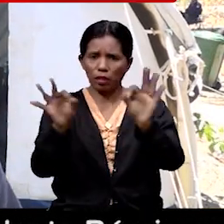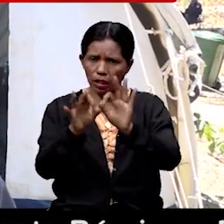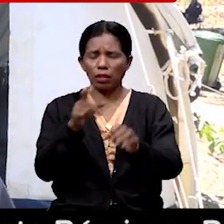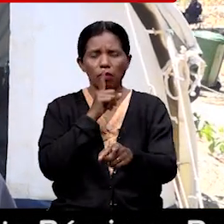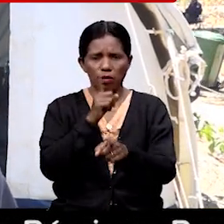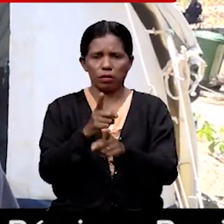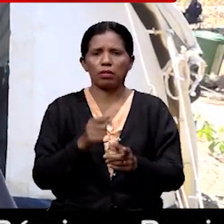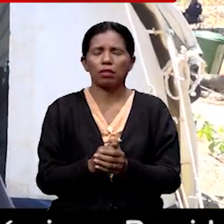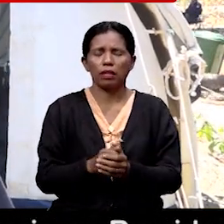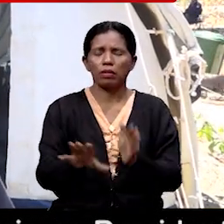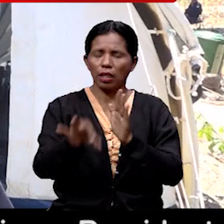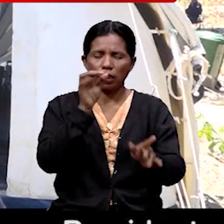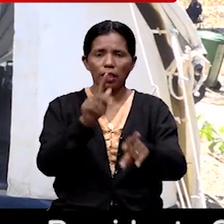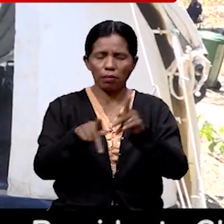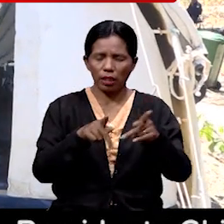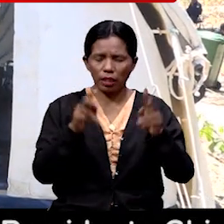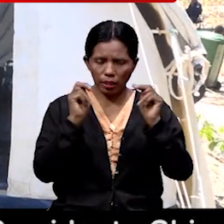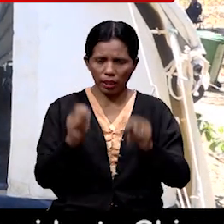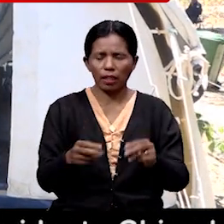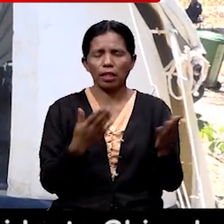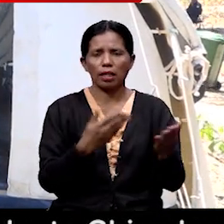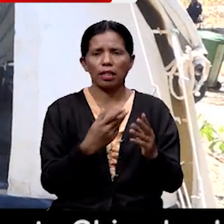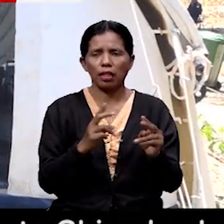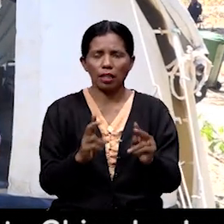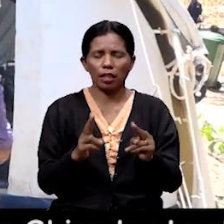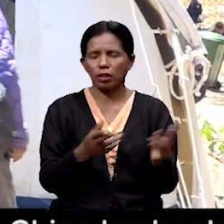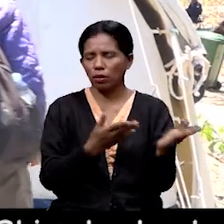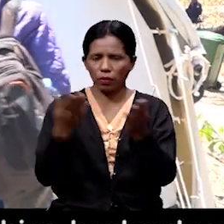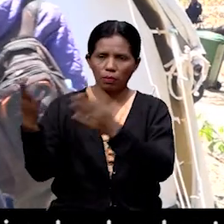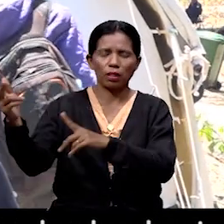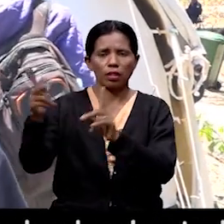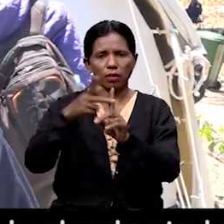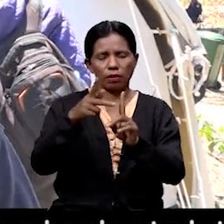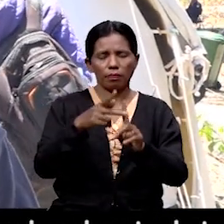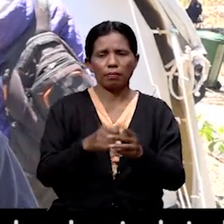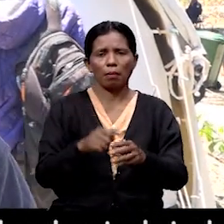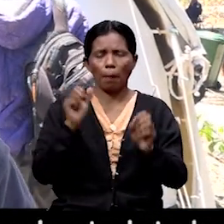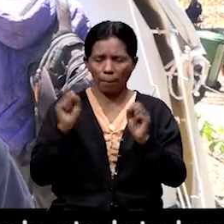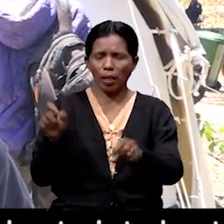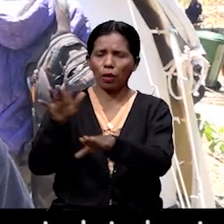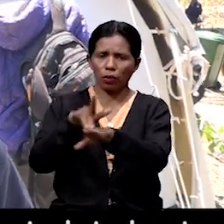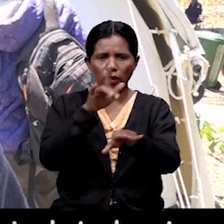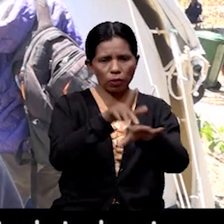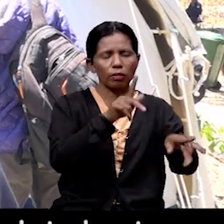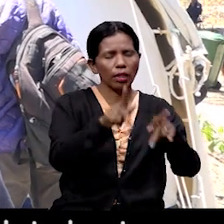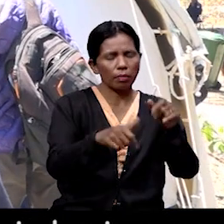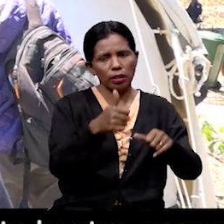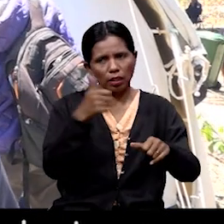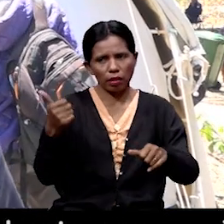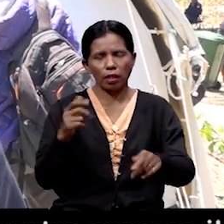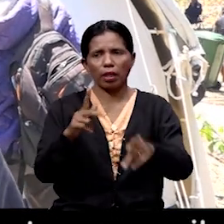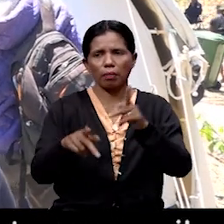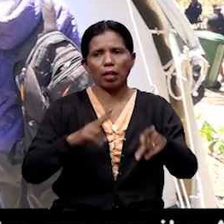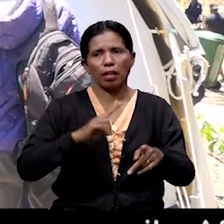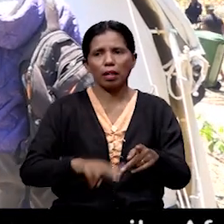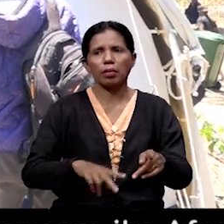para atu hetang ema ne tengki lor teba itu husi kelehe ne mos ane sendet bele da eta mos ema siluk mos iha ema hamlah ema